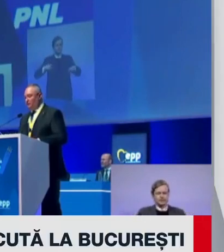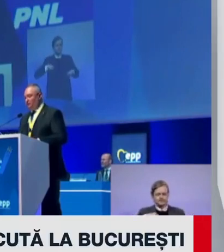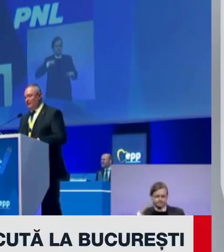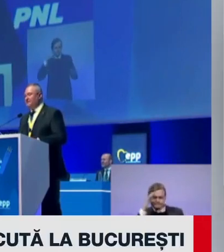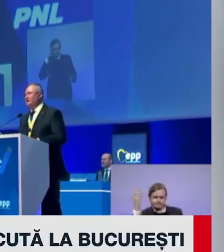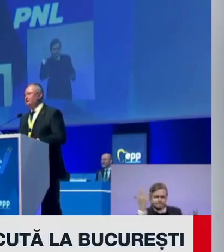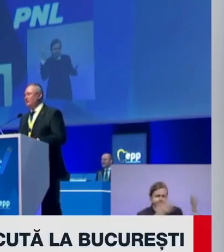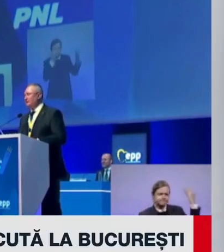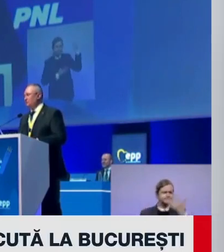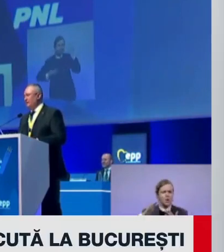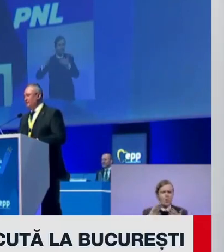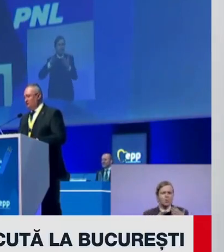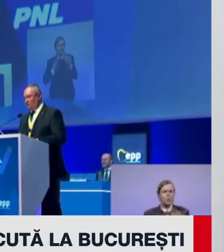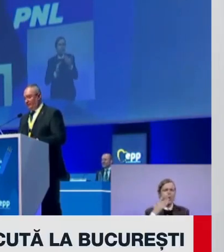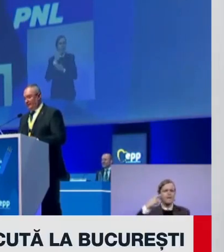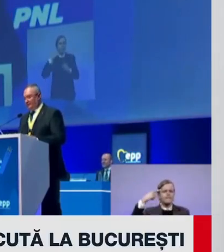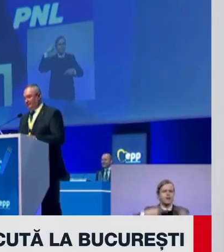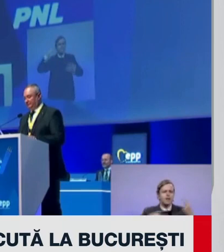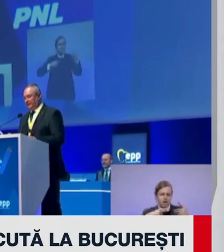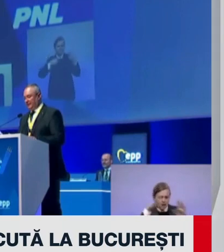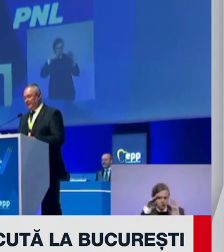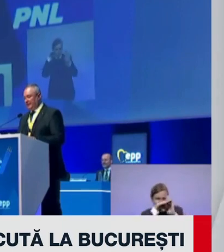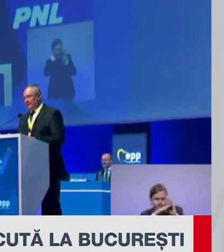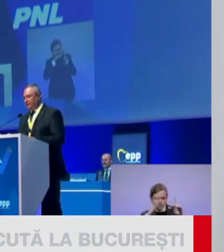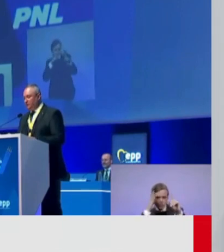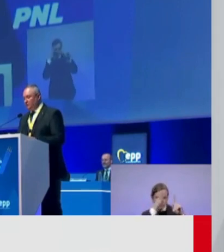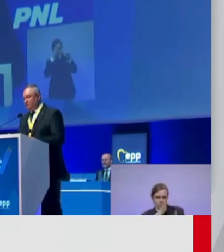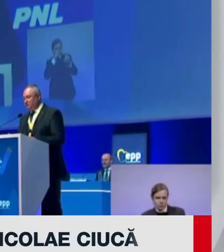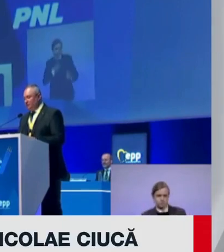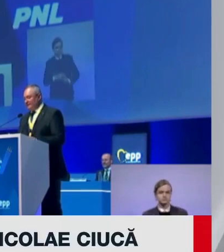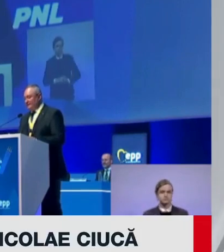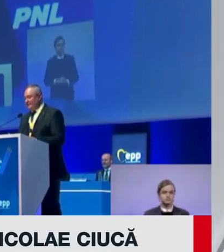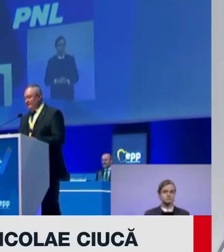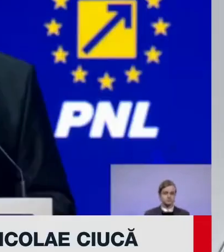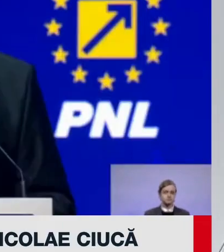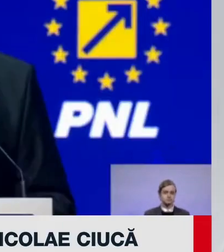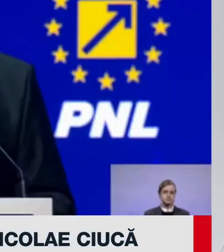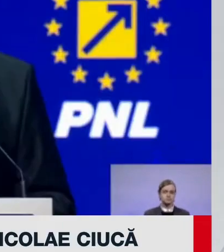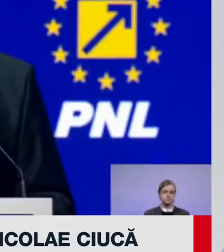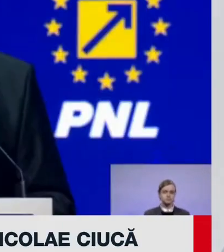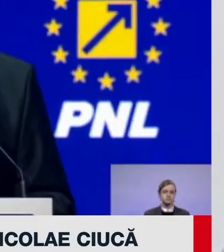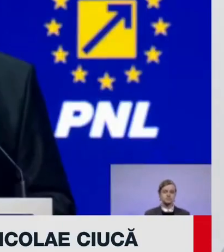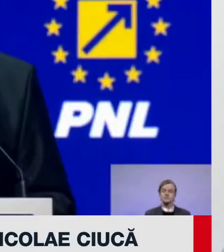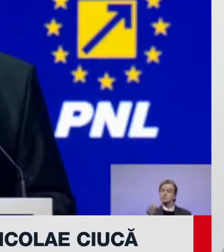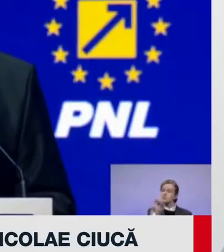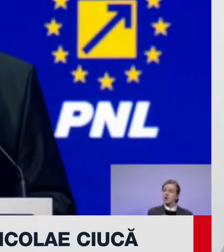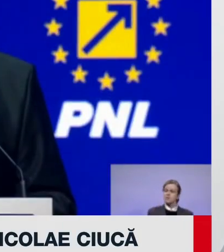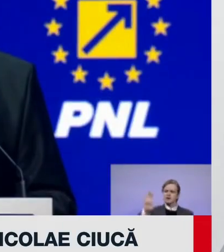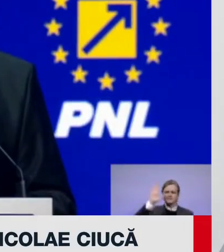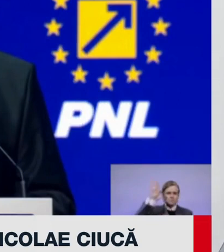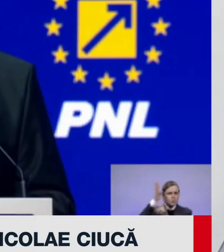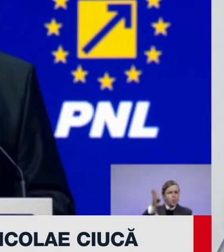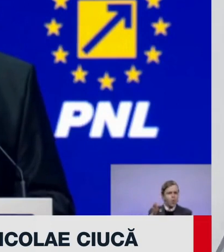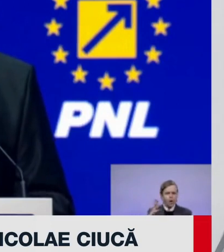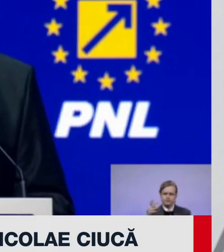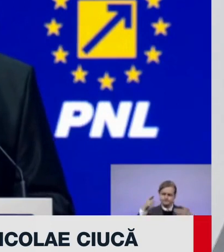cu vocația sa națională și europeană. Ne continuăm istoria scriind cartea prezentului și a viitorului,